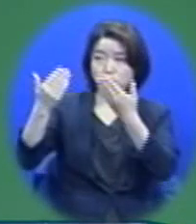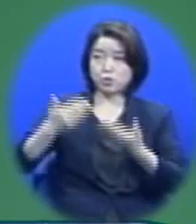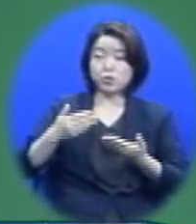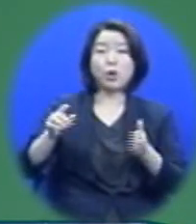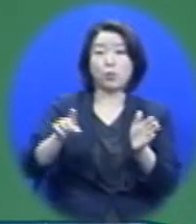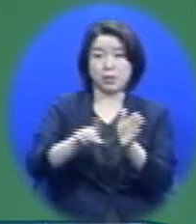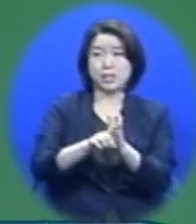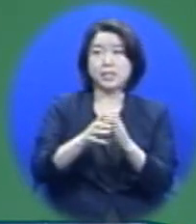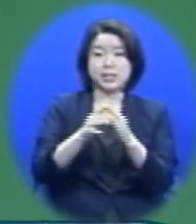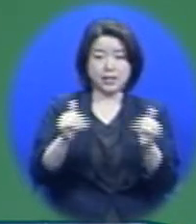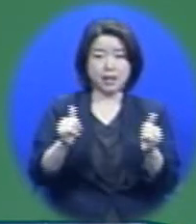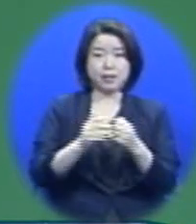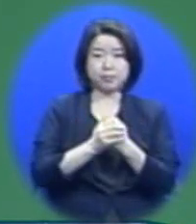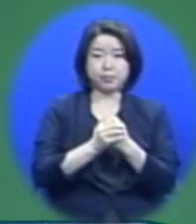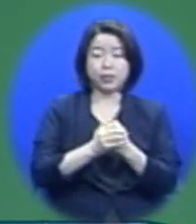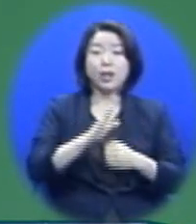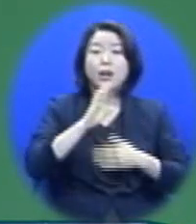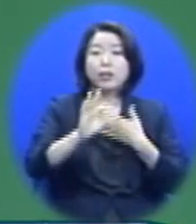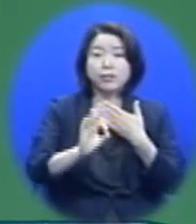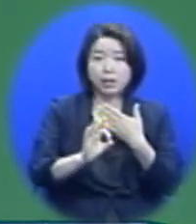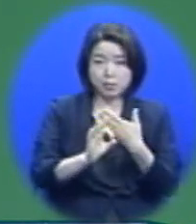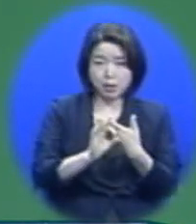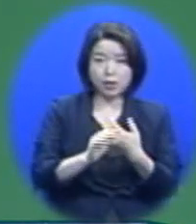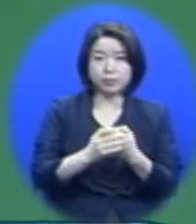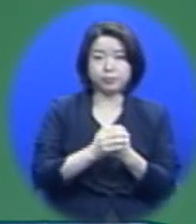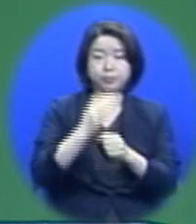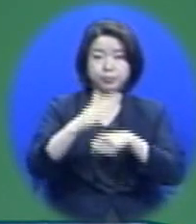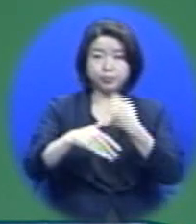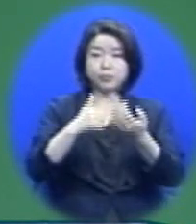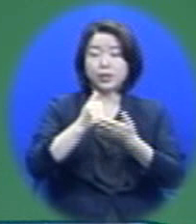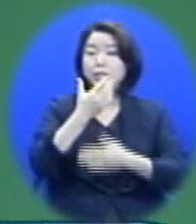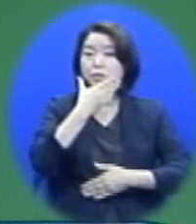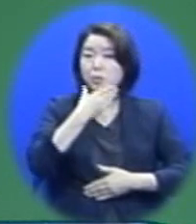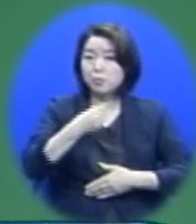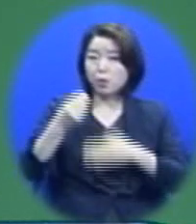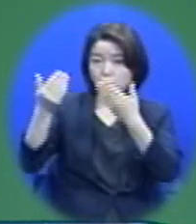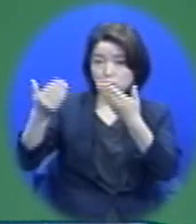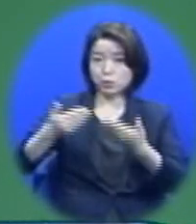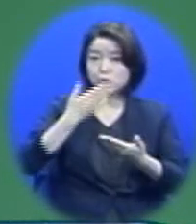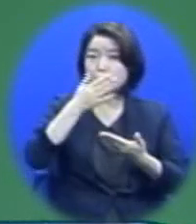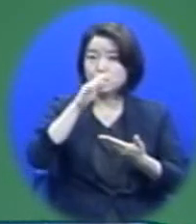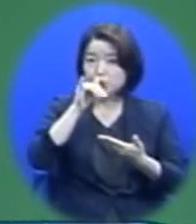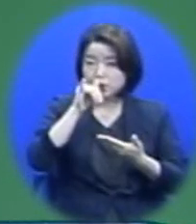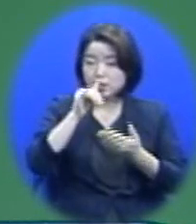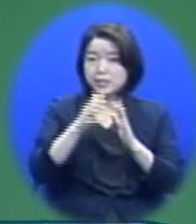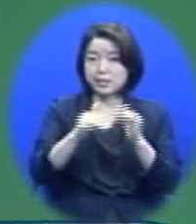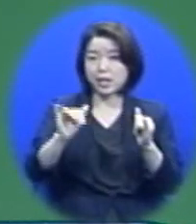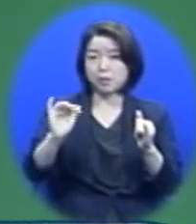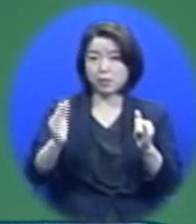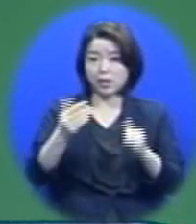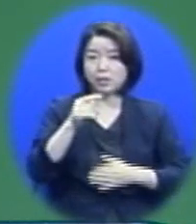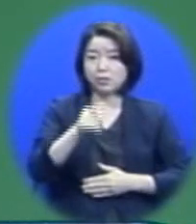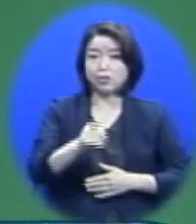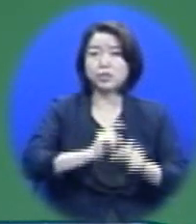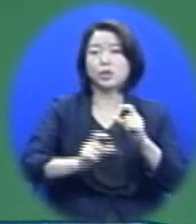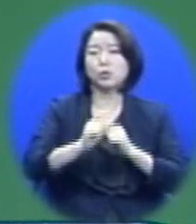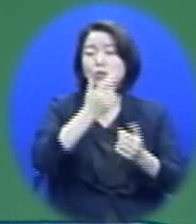사람들입니다. 그렇다면 하나님이 복을 주실 수 있는 사람이 되는 게 중요하잖아요.